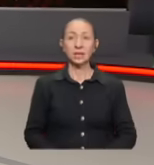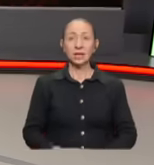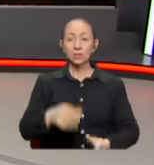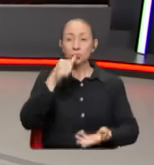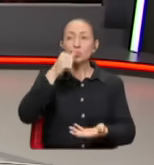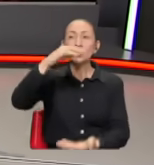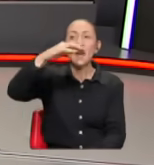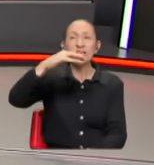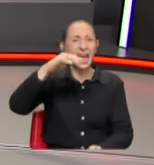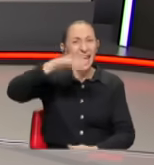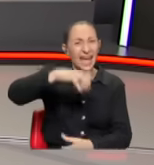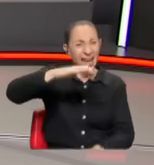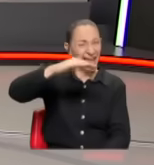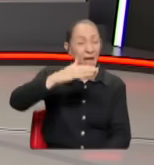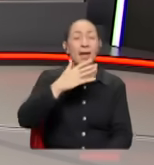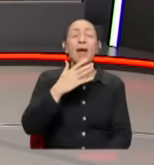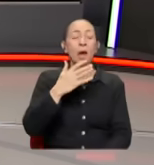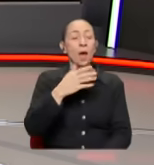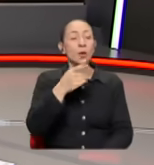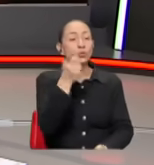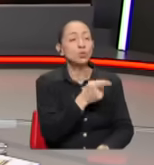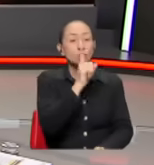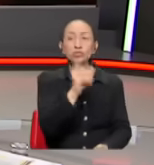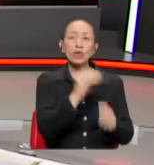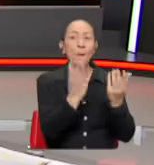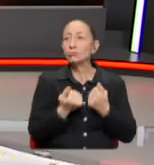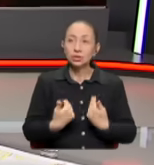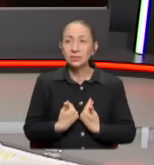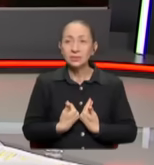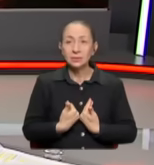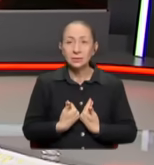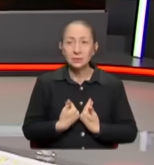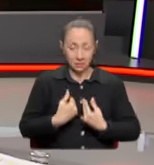Damacana su olsak emekli değil de %100 zam almıştık.